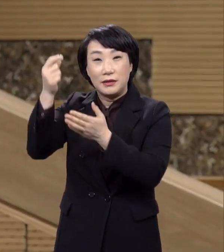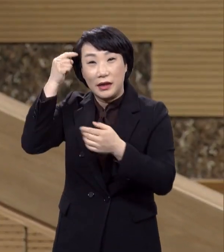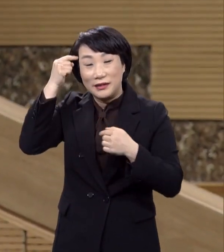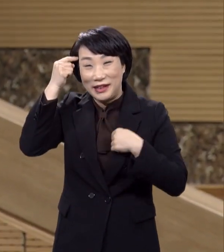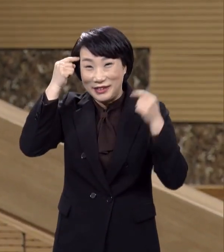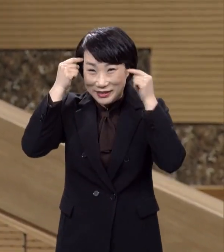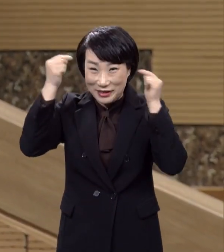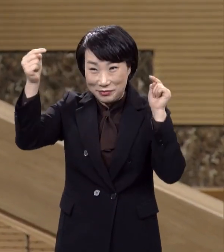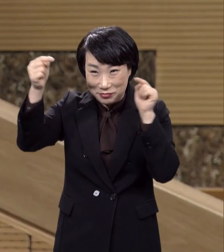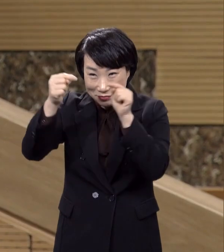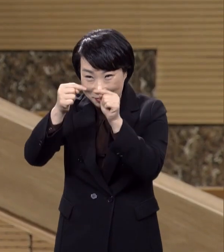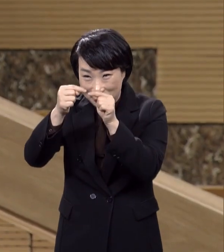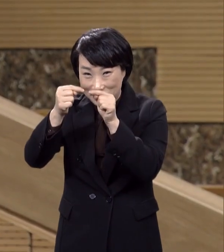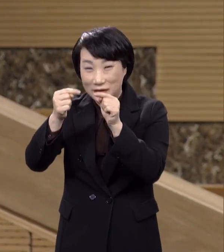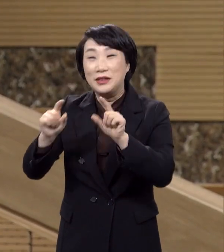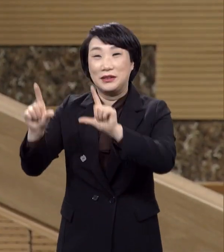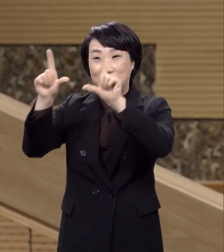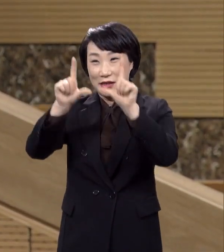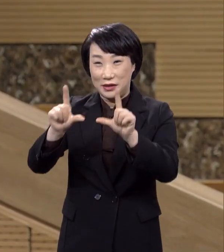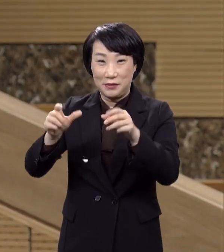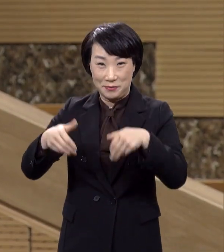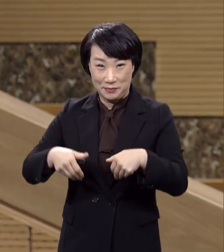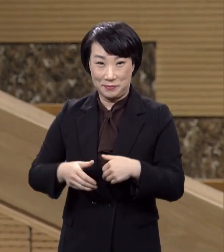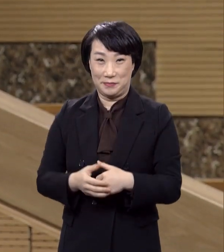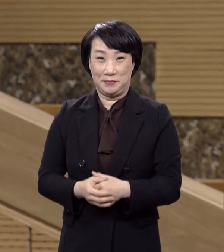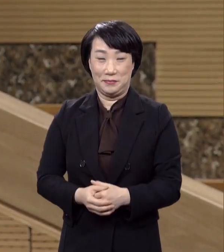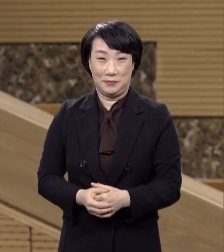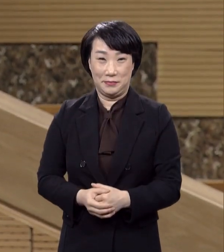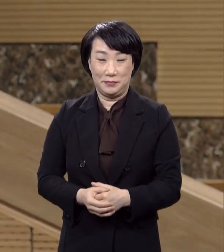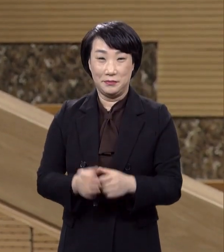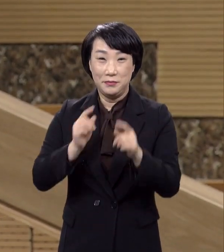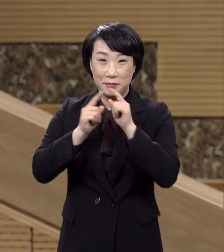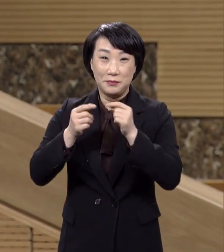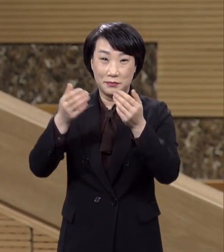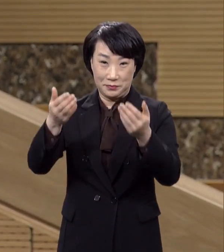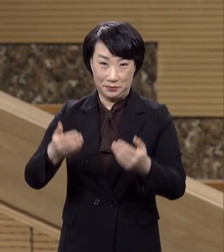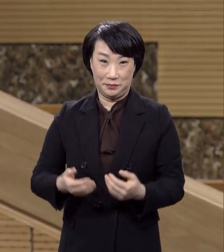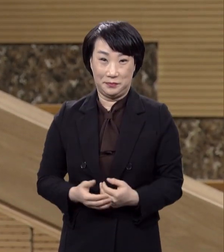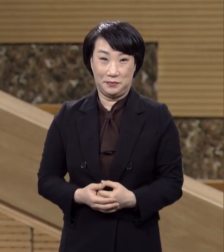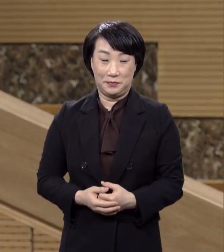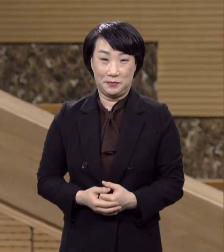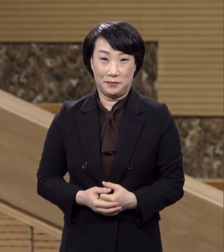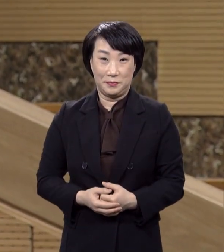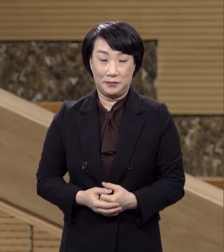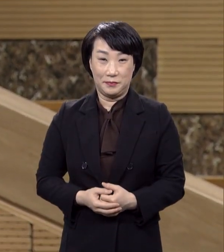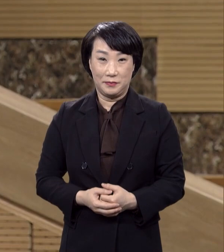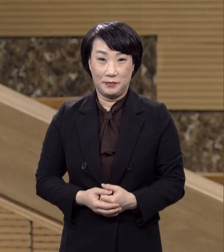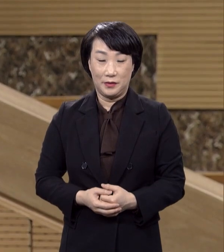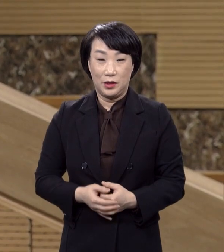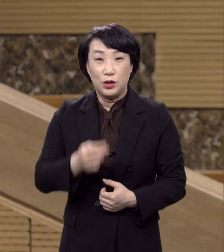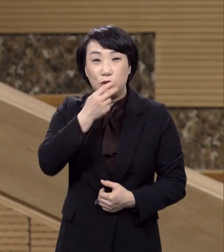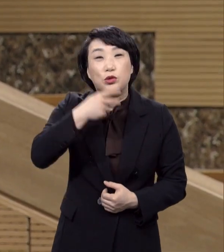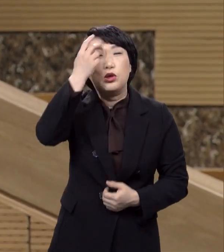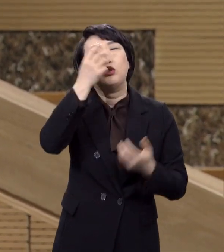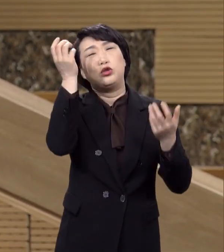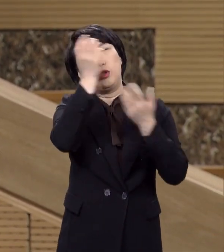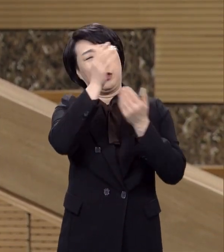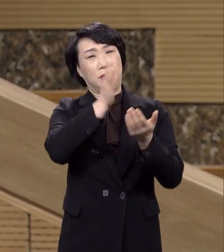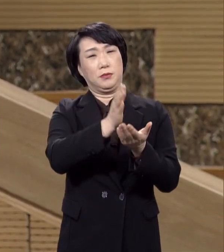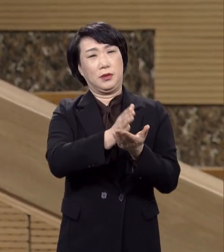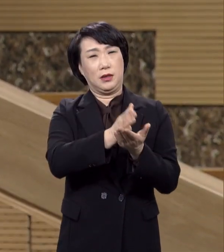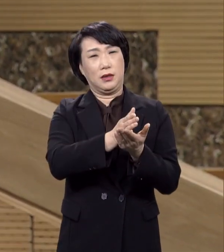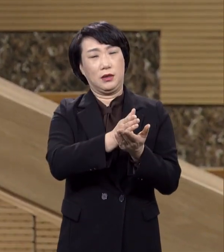같게 살아야 한다. 이렇게 말씀하시면서 술 취하지 말어,